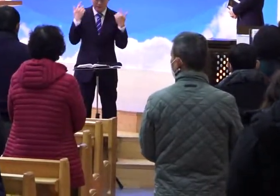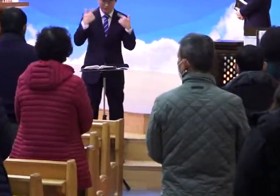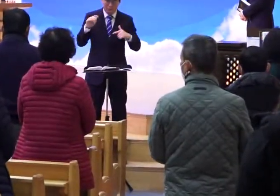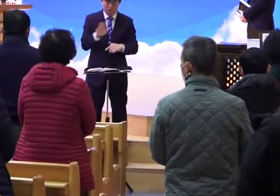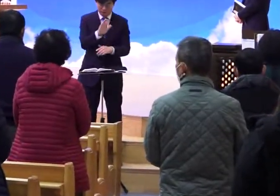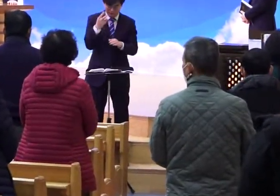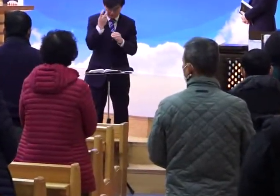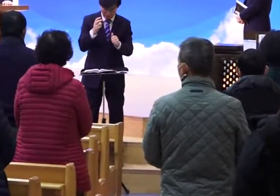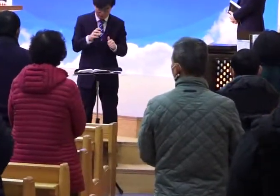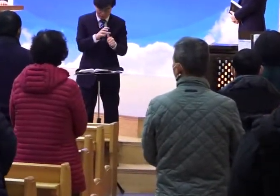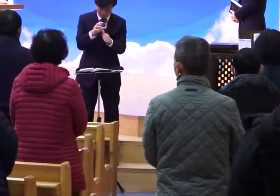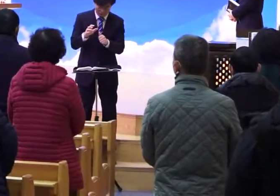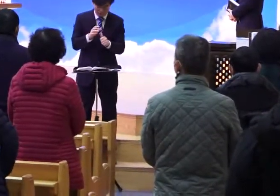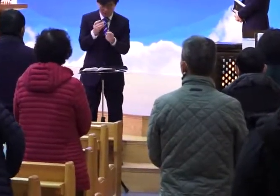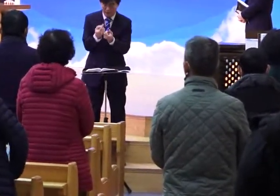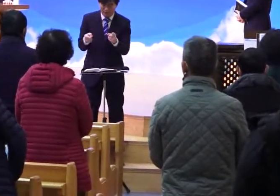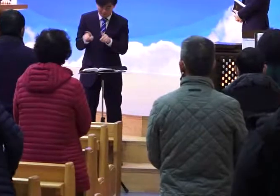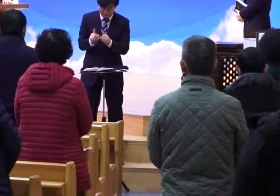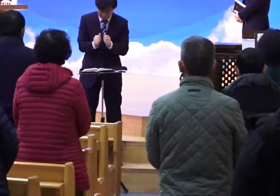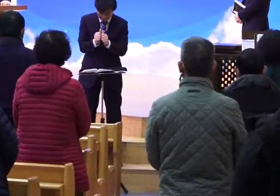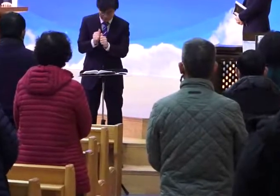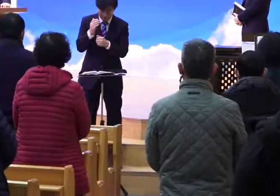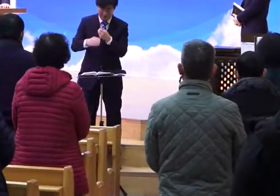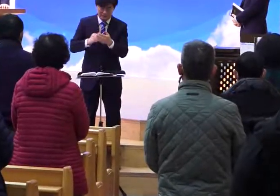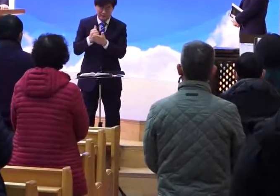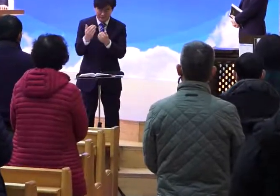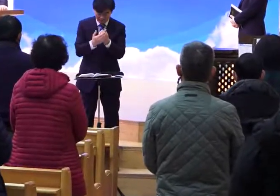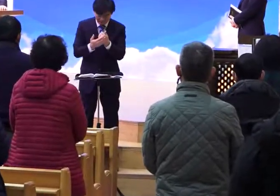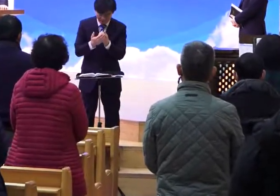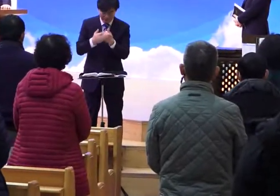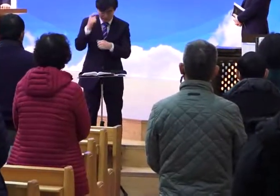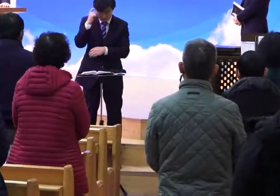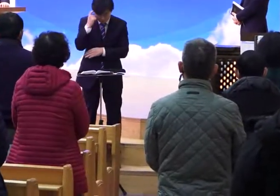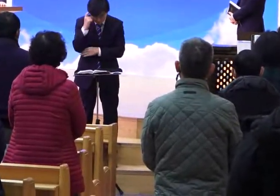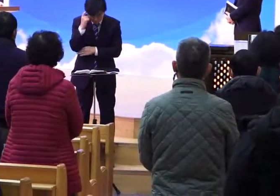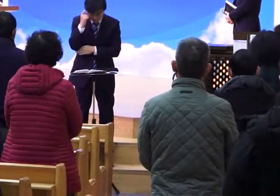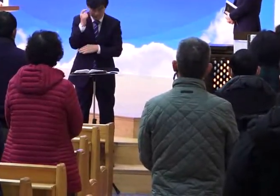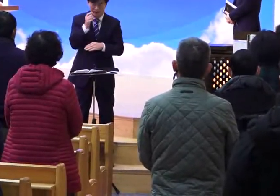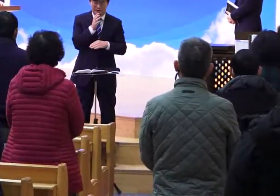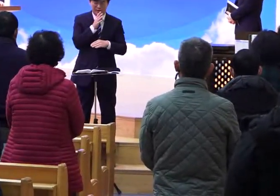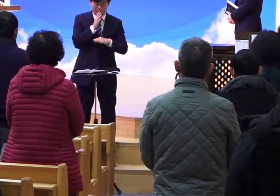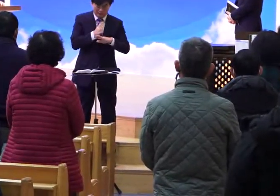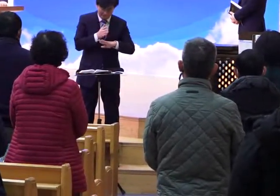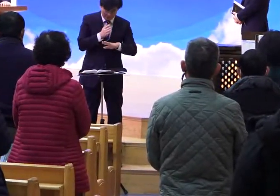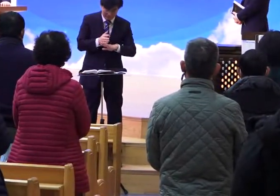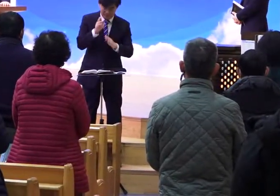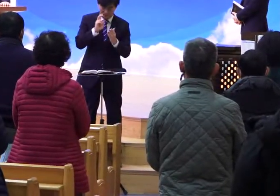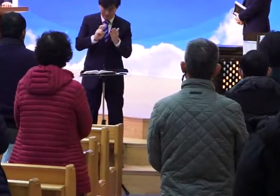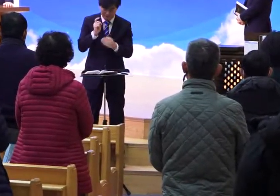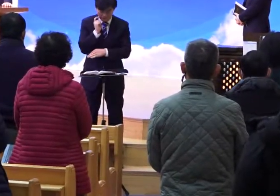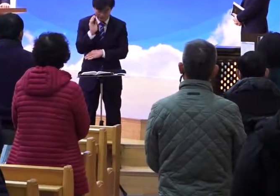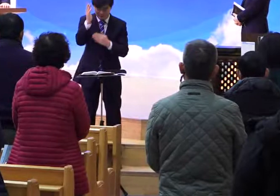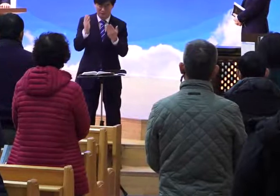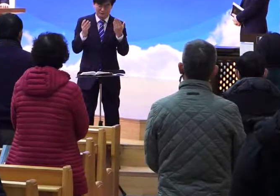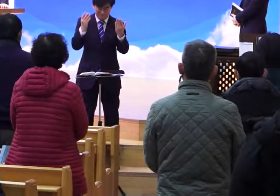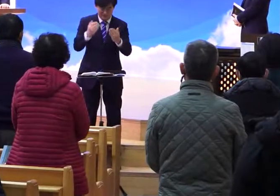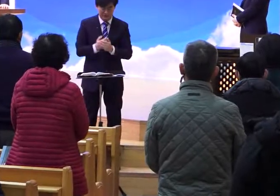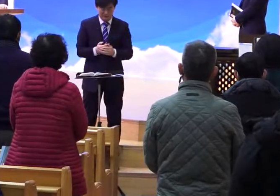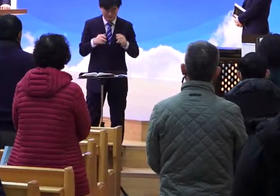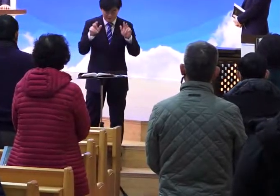지키시고 함께 하시는 하나님의 은혜를 생각할 때마다 감사와 찬송과 영광을 올려드립니다. 이